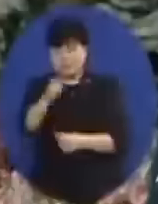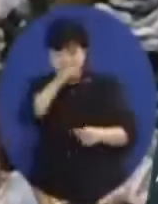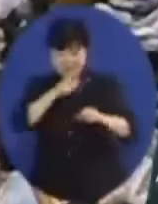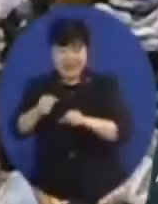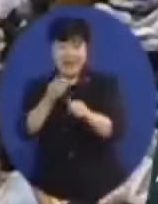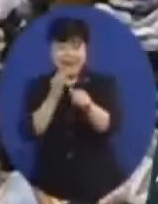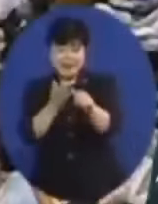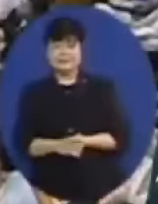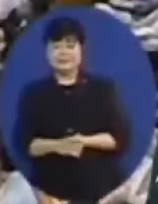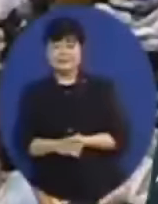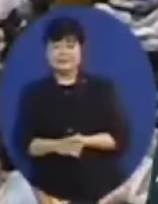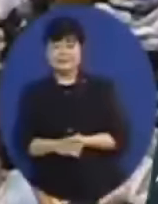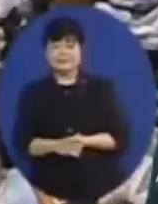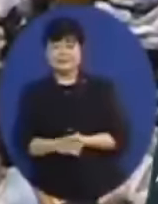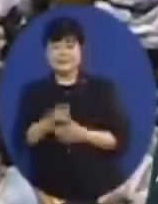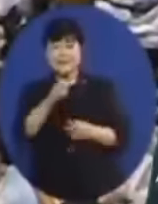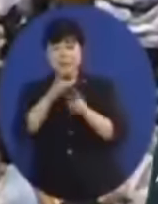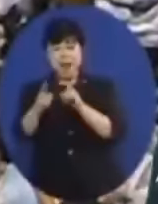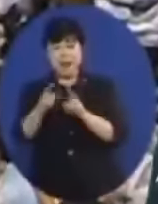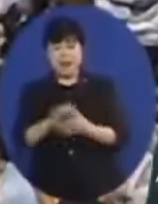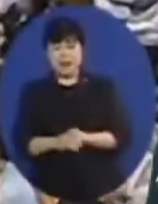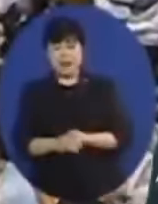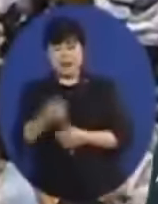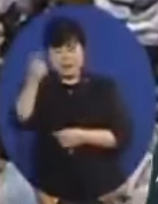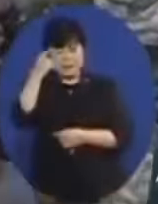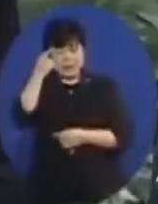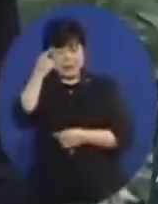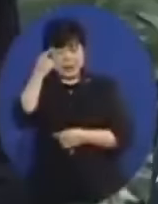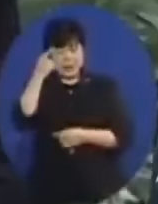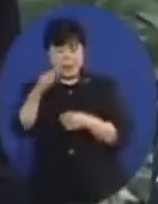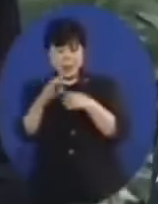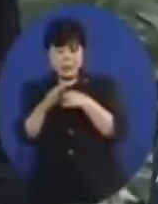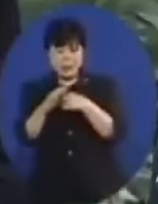행하라. 이 말을 생각할 때마다